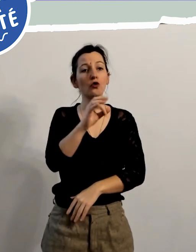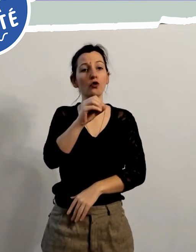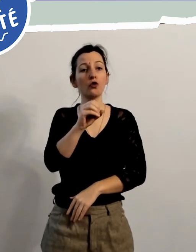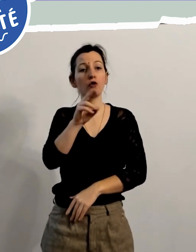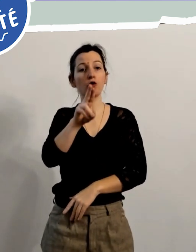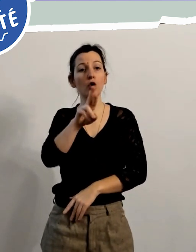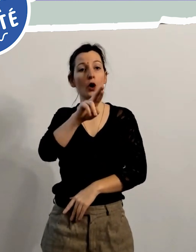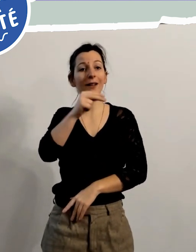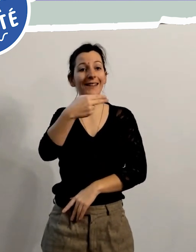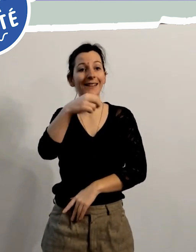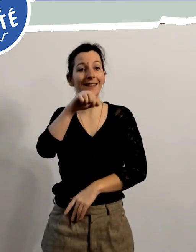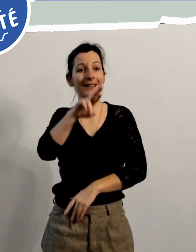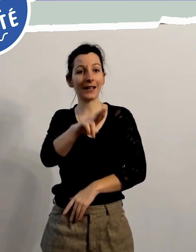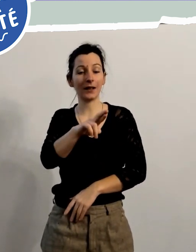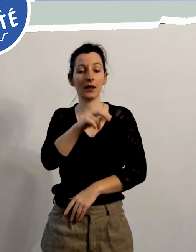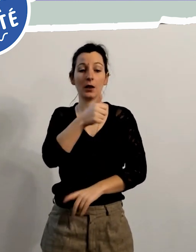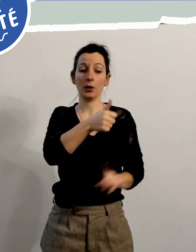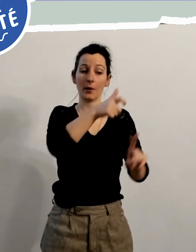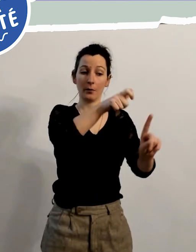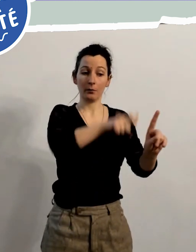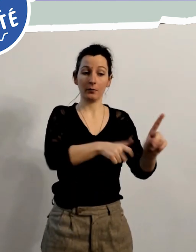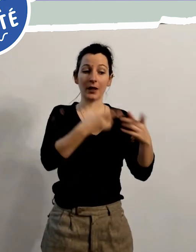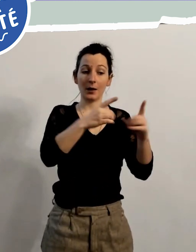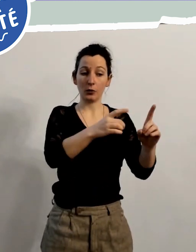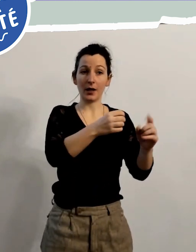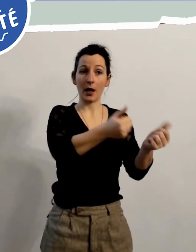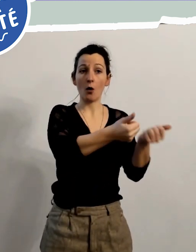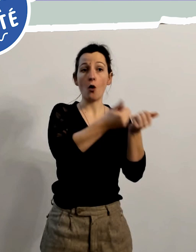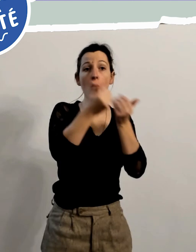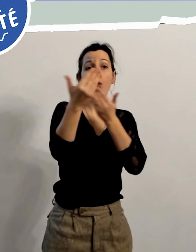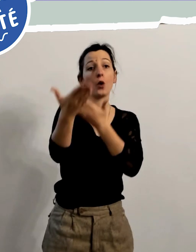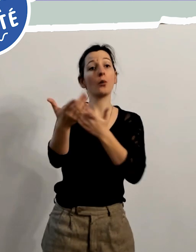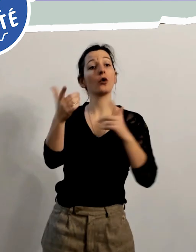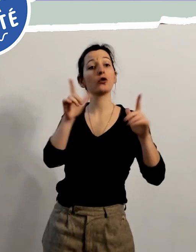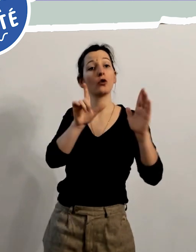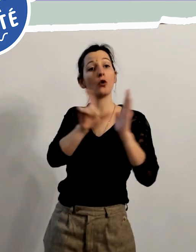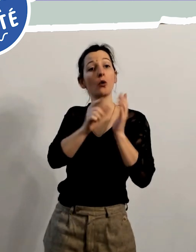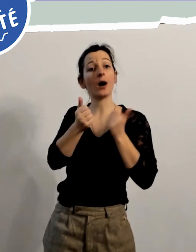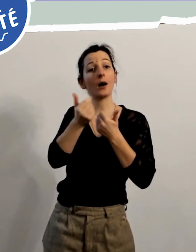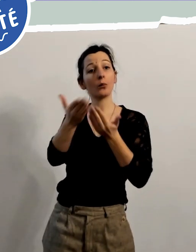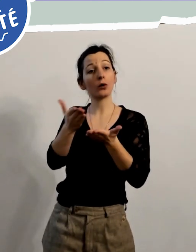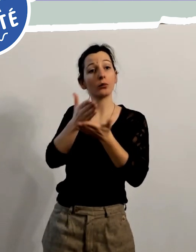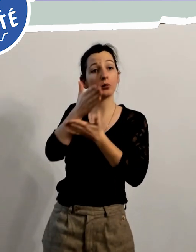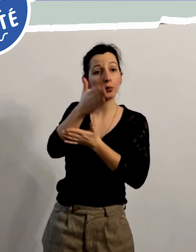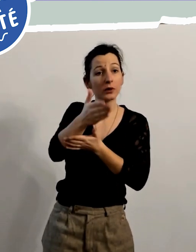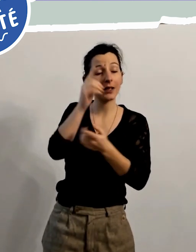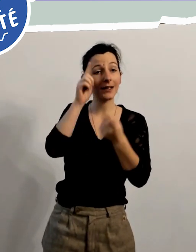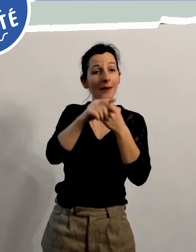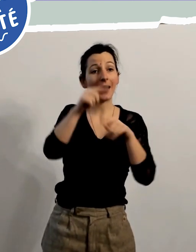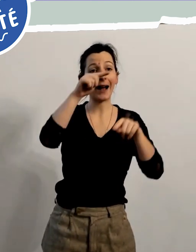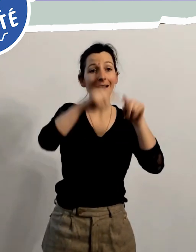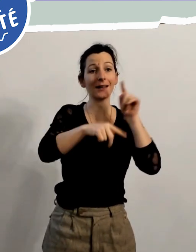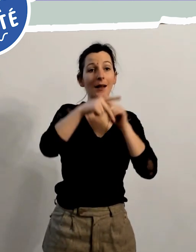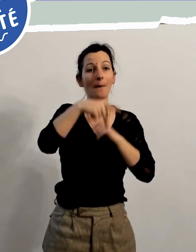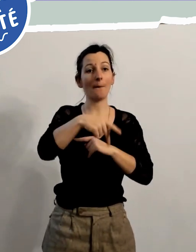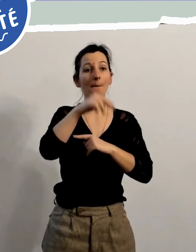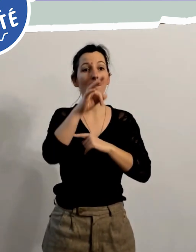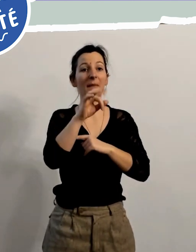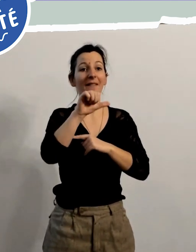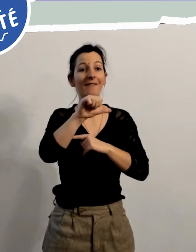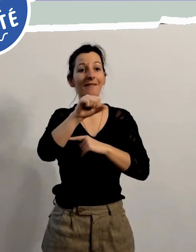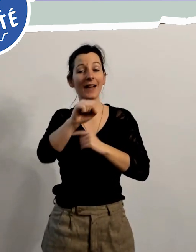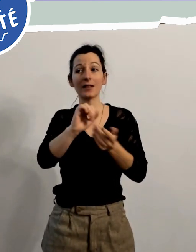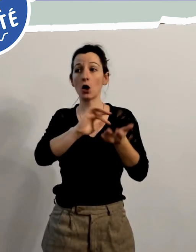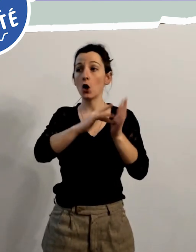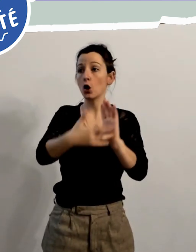collègue, il a proposé un projet de loi interdisant les PFAS dans tous les